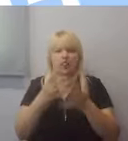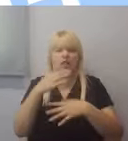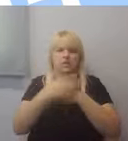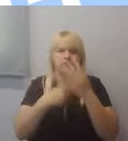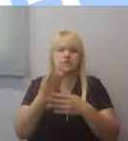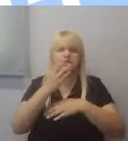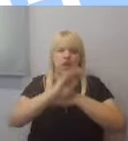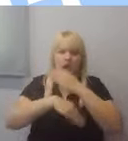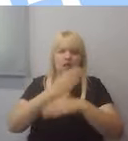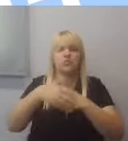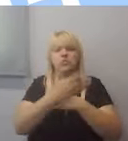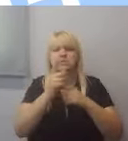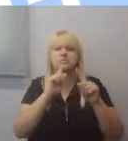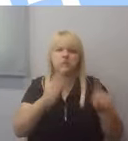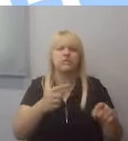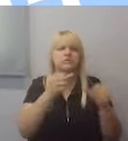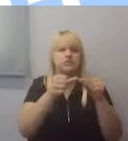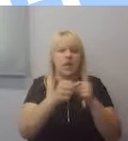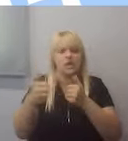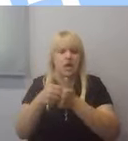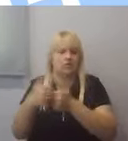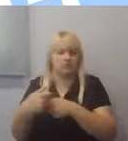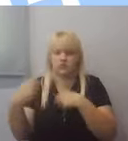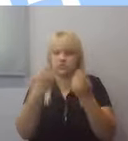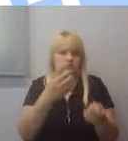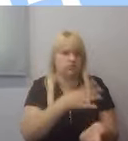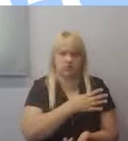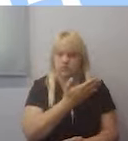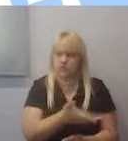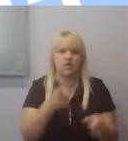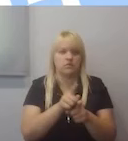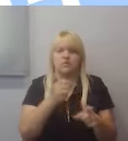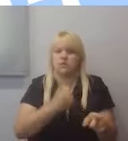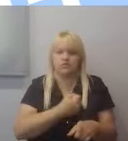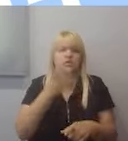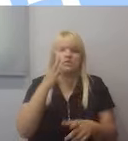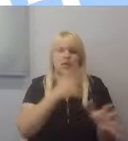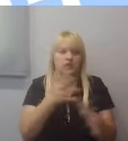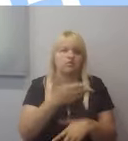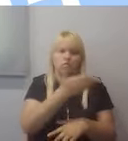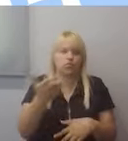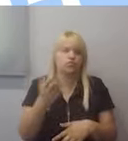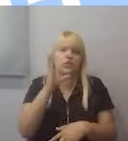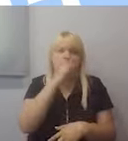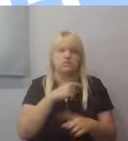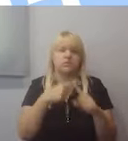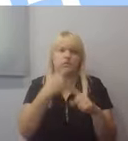medikamenti tad tos jums kaimiņš neiedos un diemžēl tas var ietekmēt jūsu iespējas ik stundā izdzīvot triviālu iemeslu